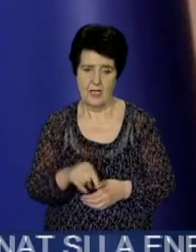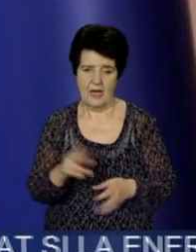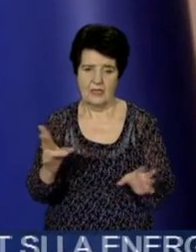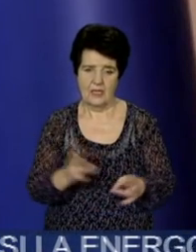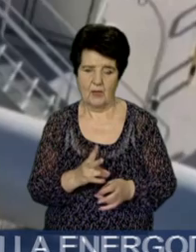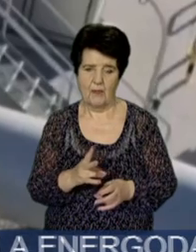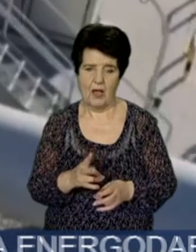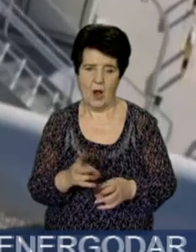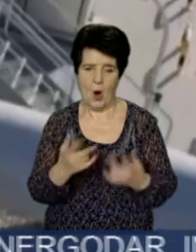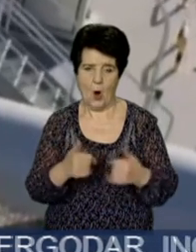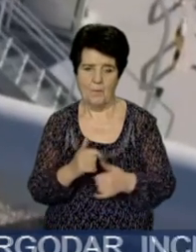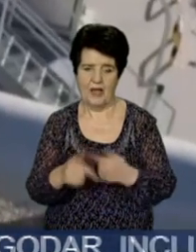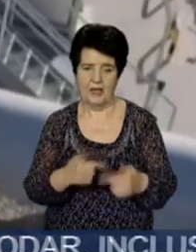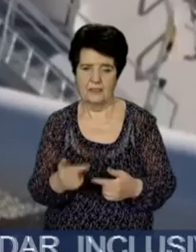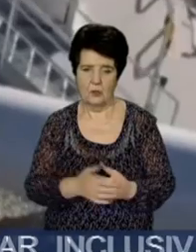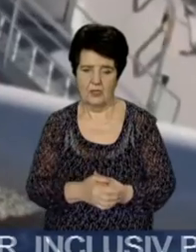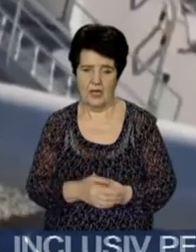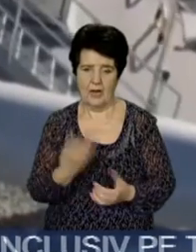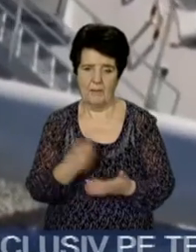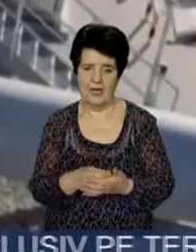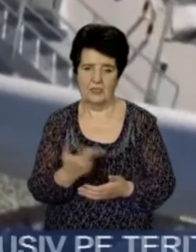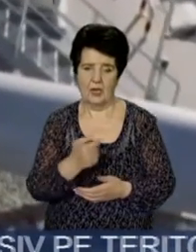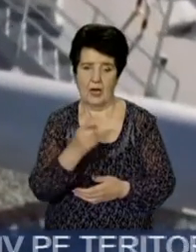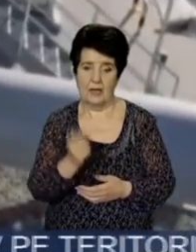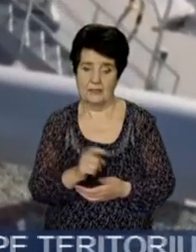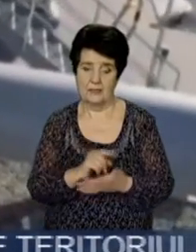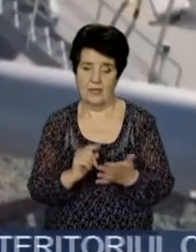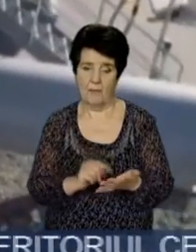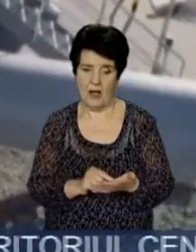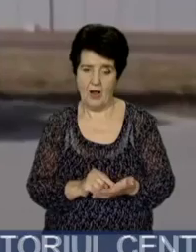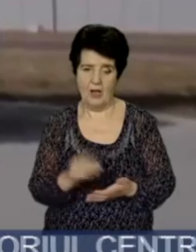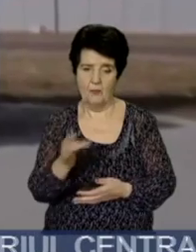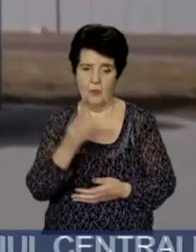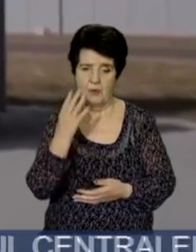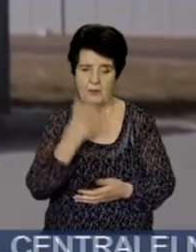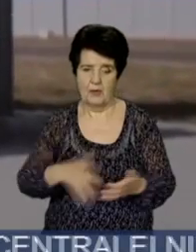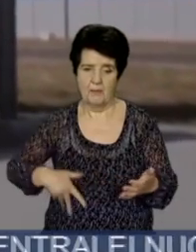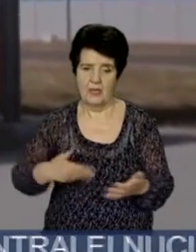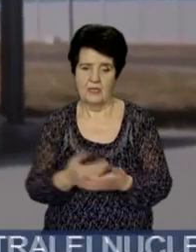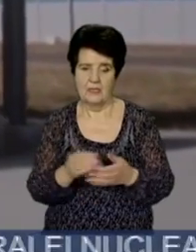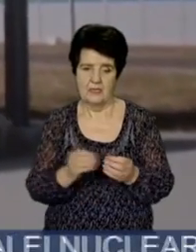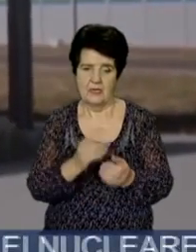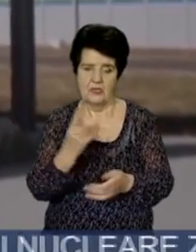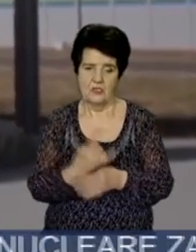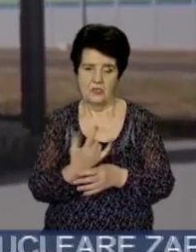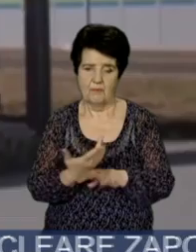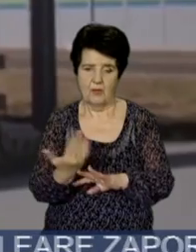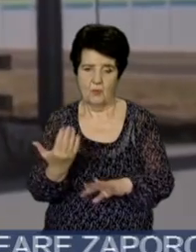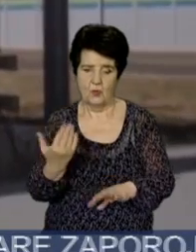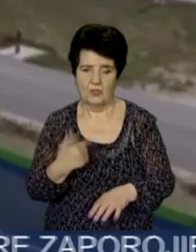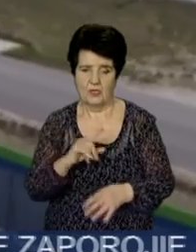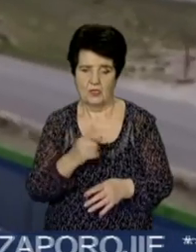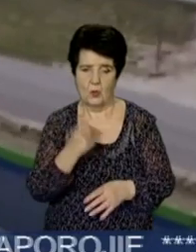devină operațională. Întrebarea este prețul la gaze, deoarece în Republica Moldova acum plătim de 10 ori mai mult decât plăteam acum un